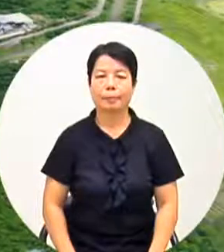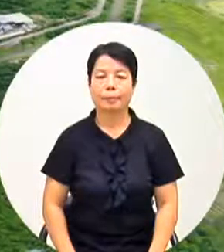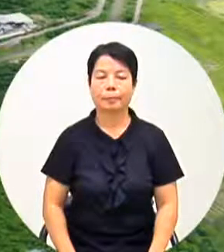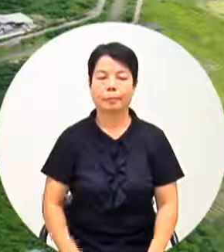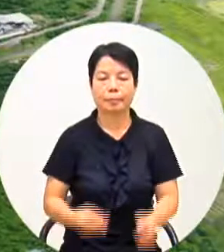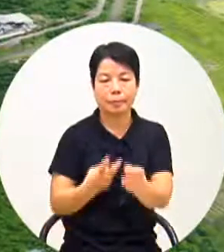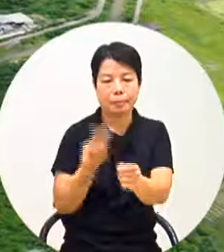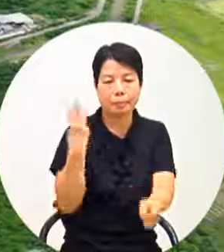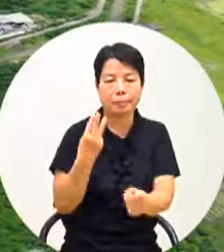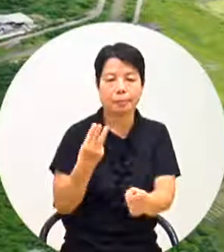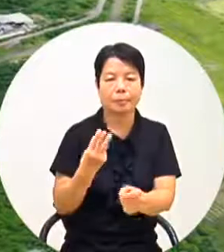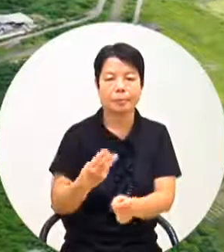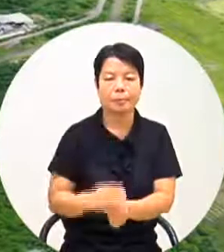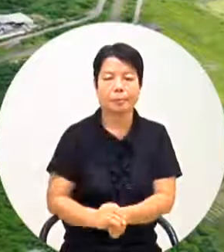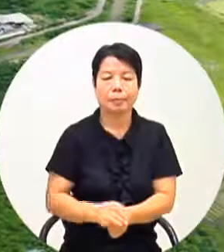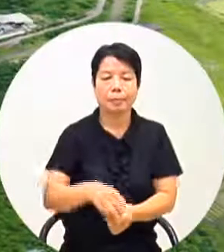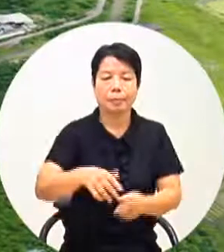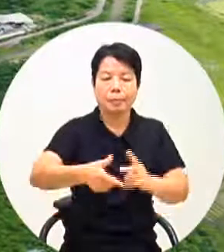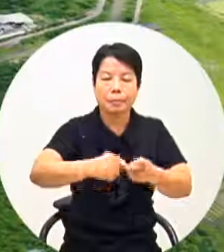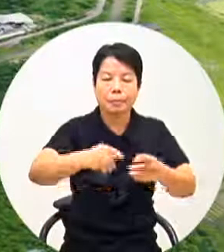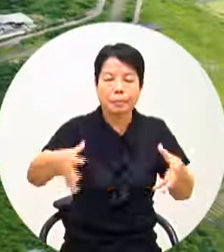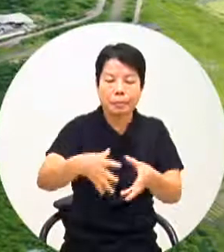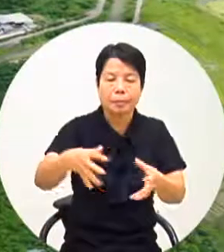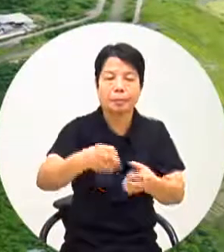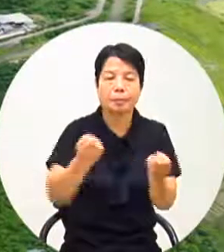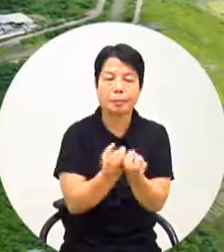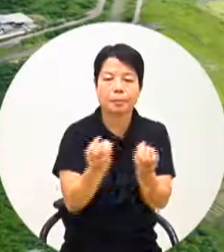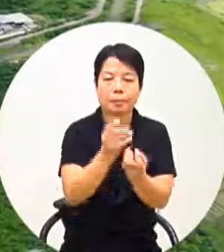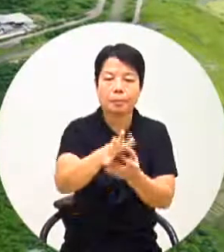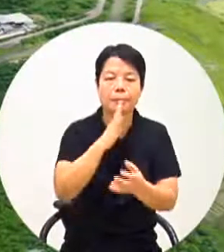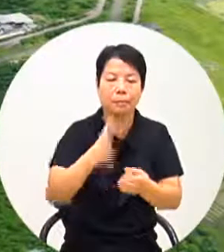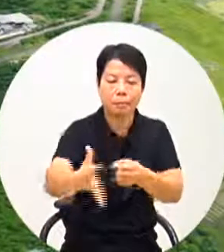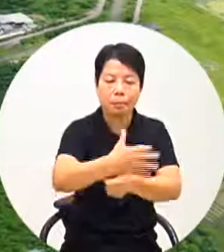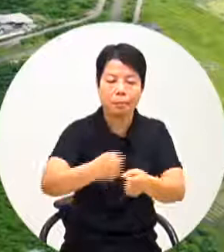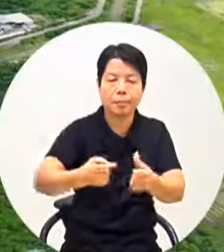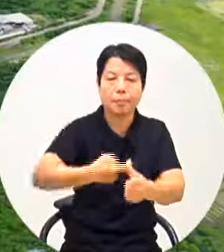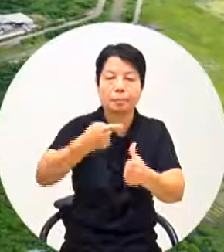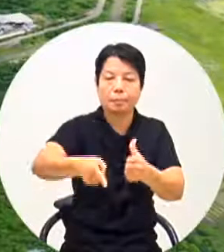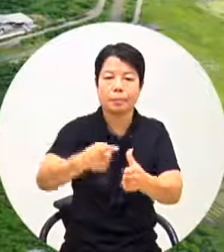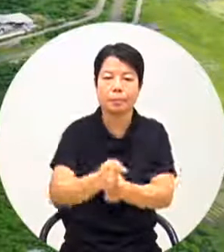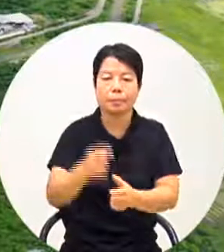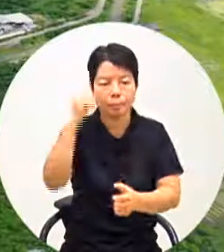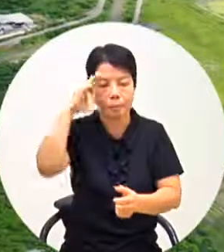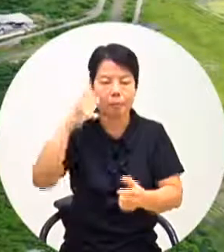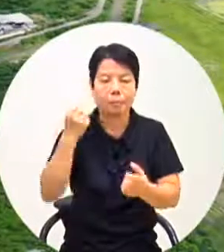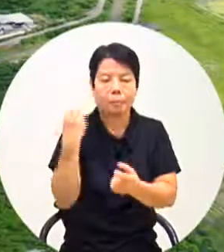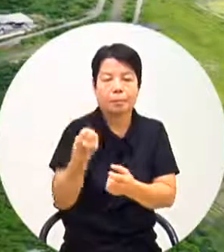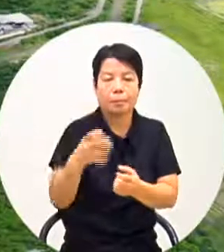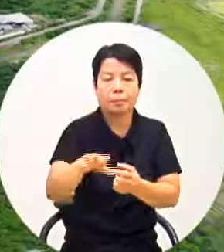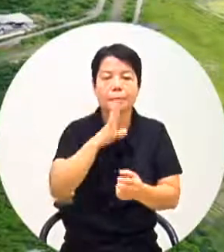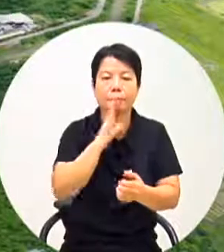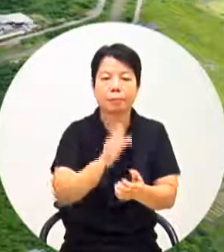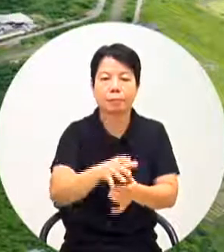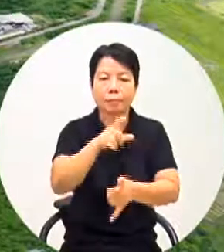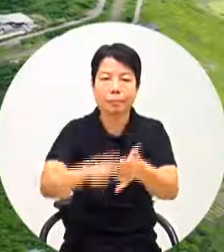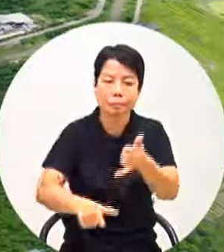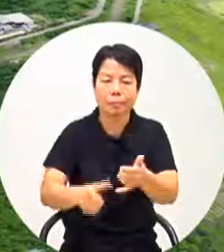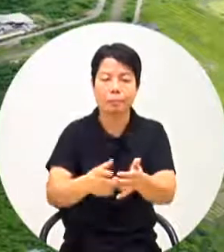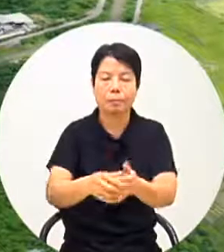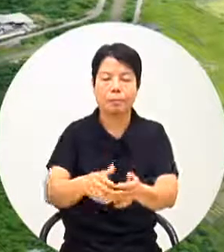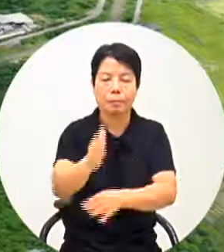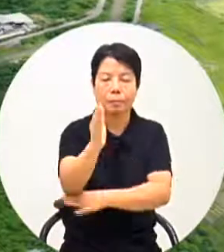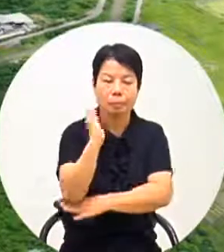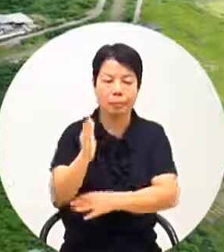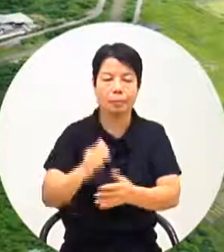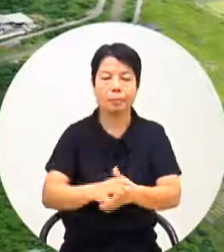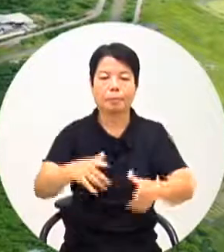3年前合法产业园区呢报编完成，成为全国第一个依照产业创新条例所报编的园区，地方园区的地方政府的园区之外呢，我们